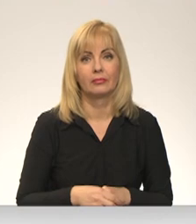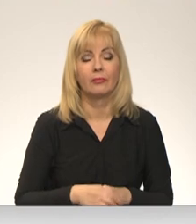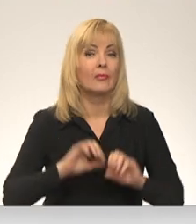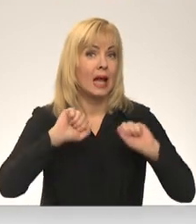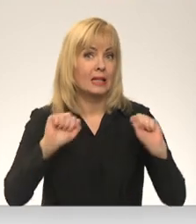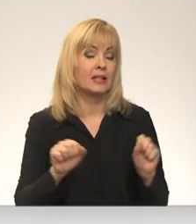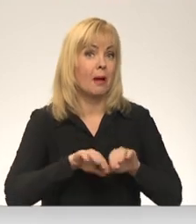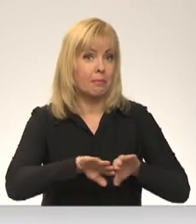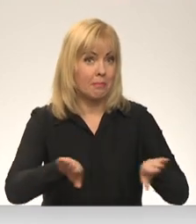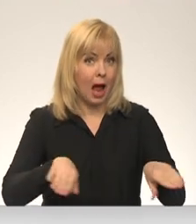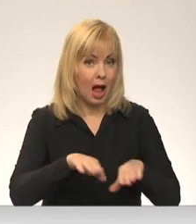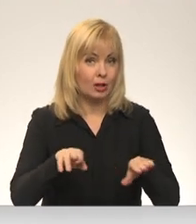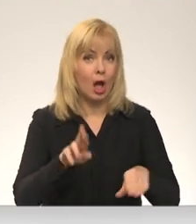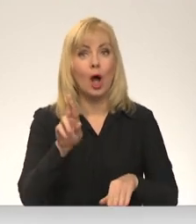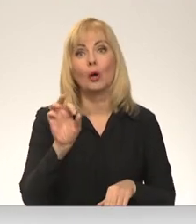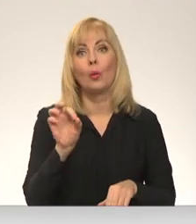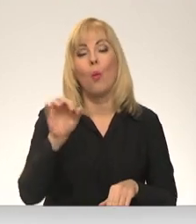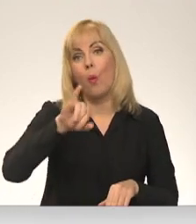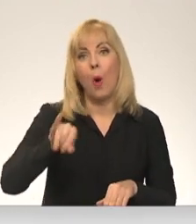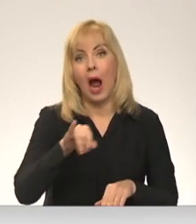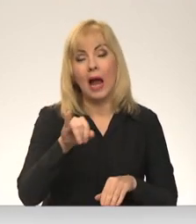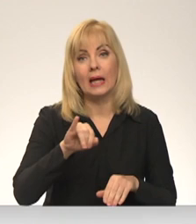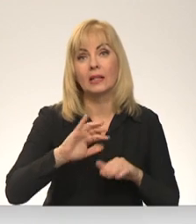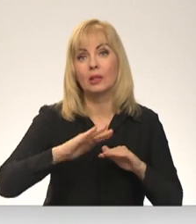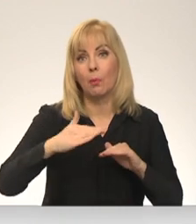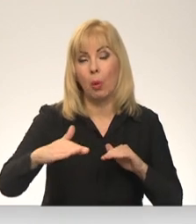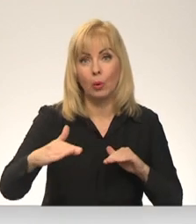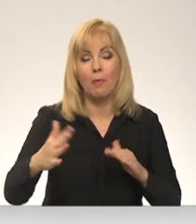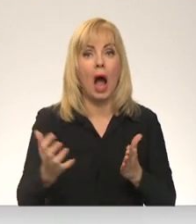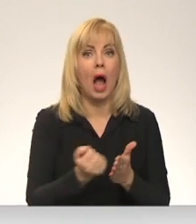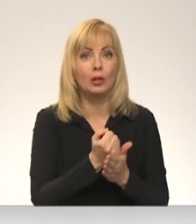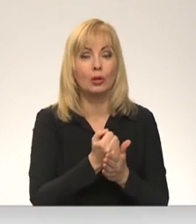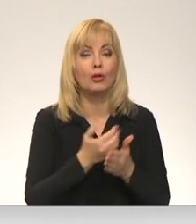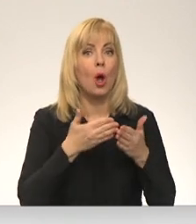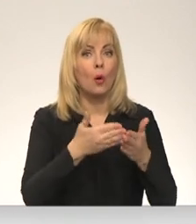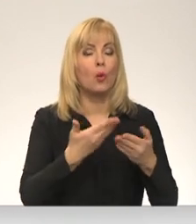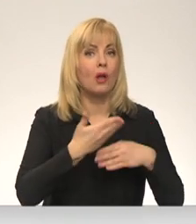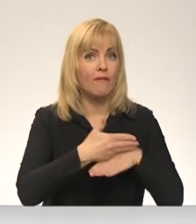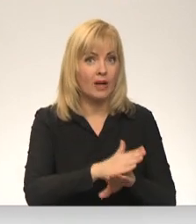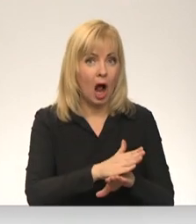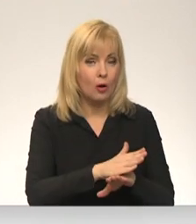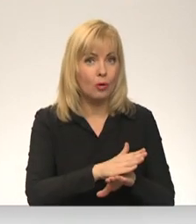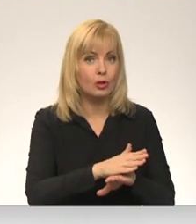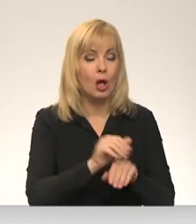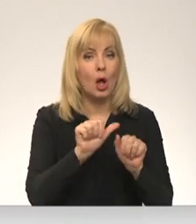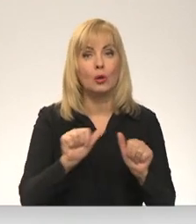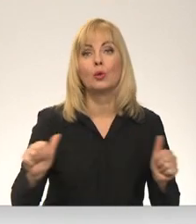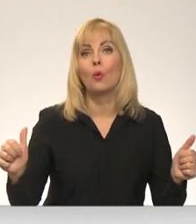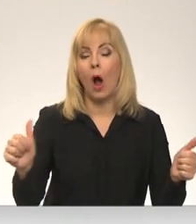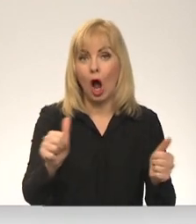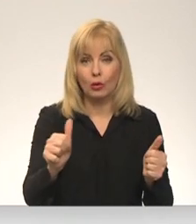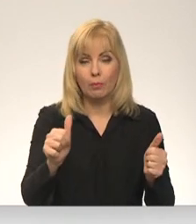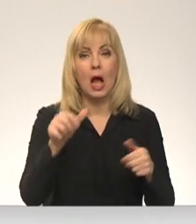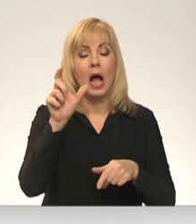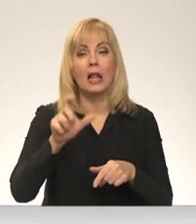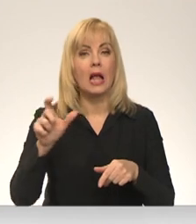Ziemas peldētājām Rojas pludmalē pavisam nejauši izdevies atrast kuģa vraku. Pašlaik to norobežo bojas, lai cilvēki